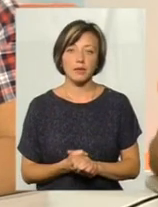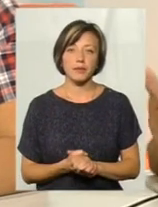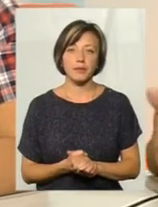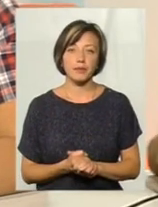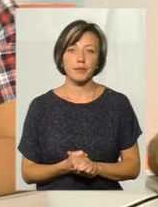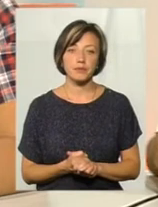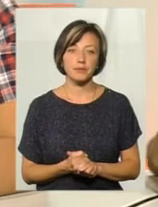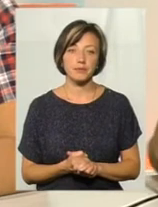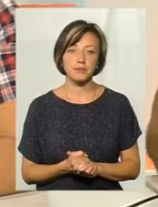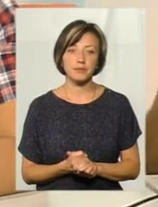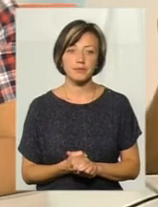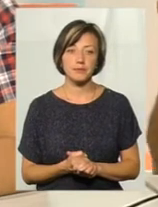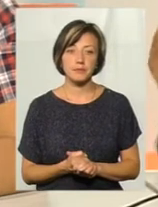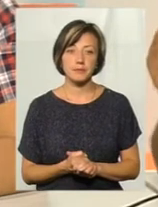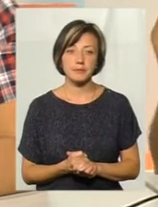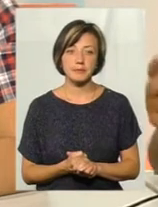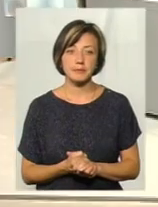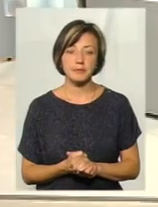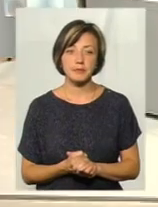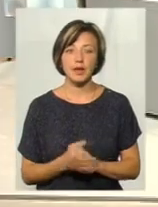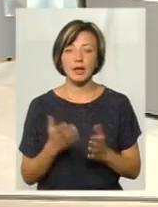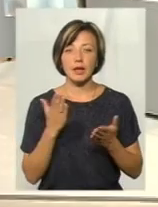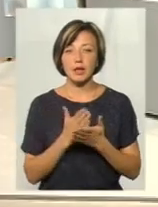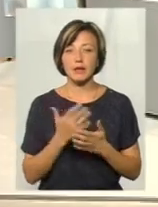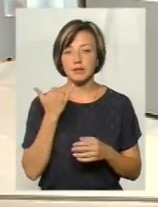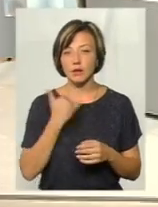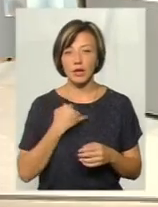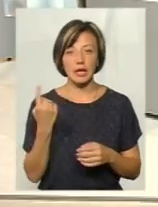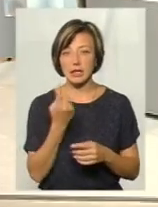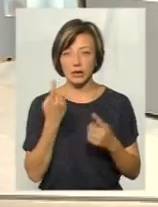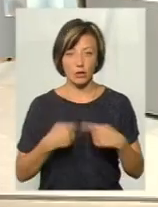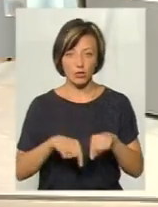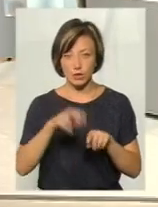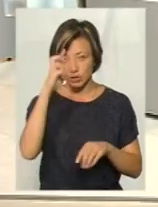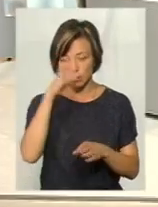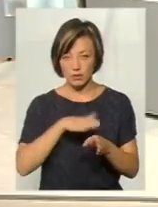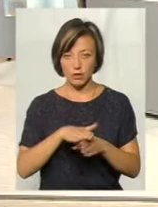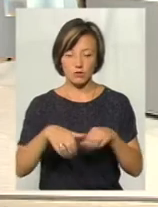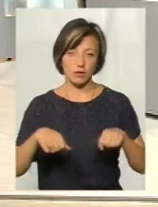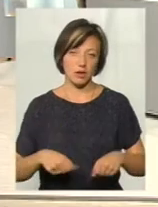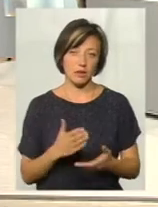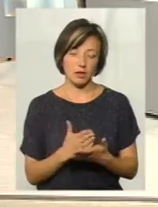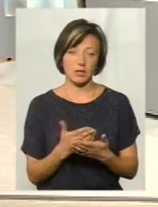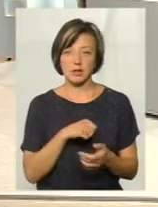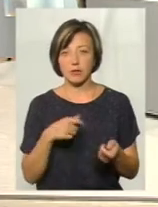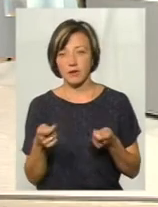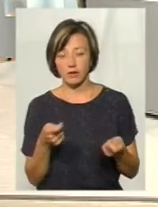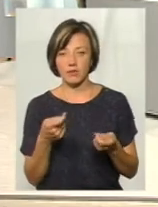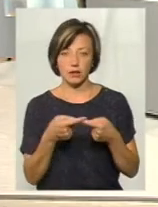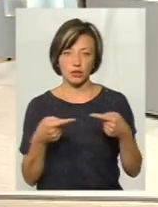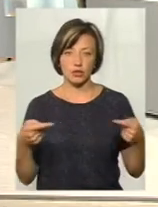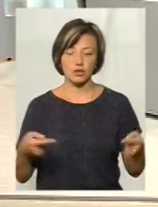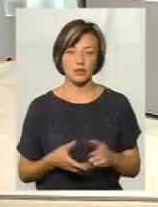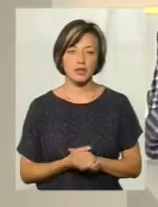я зрозумів. Да. Тобто, це у нас єдиний, просто дзвіночок, єдиний, так, це єдиний орган, який має... Державної виконавчої, так, влади. А є ще самоврядування, там так, інші, так.